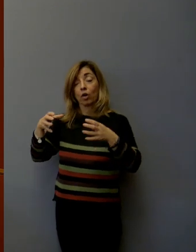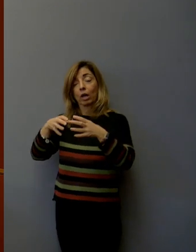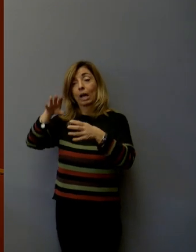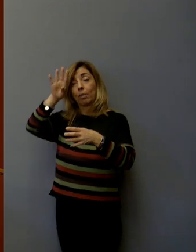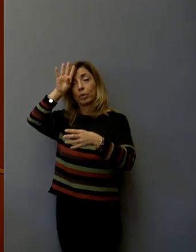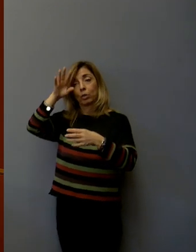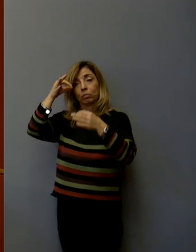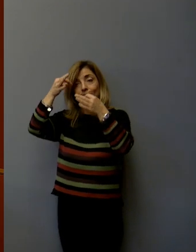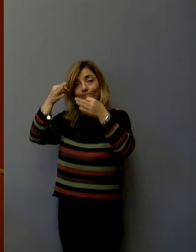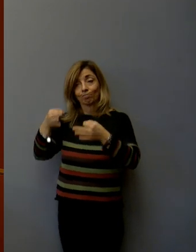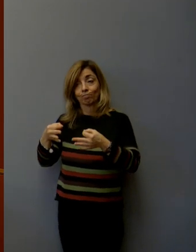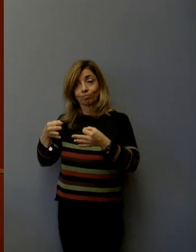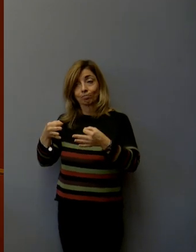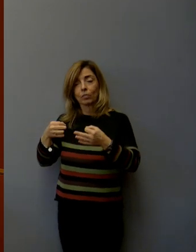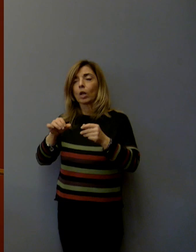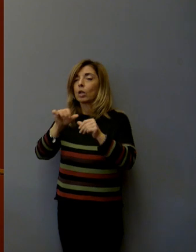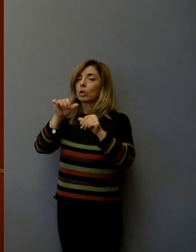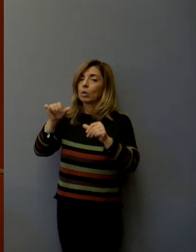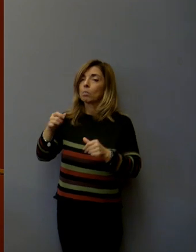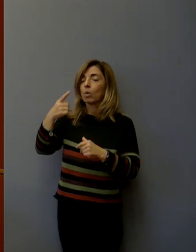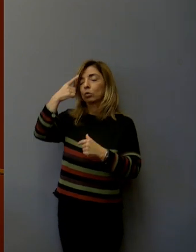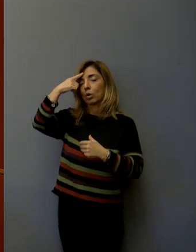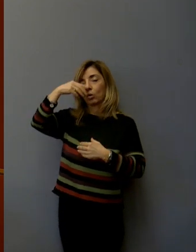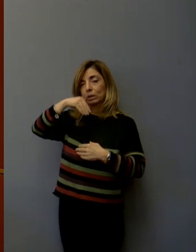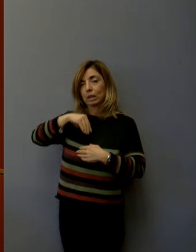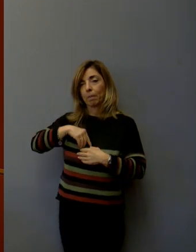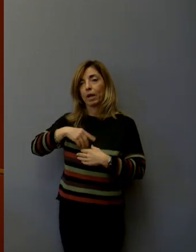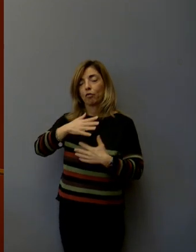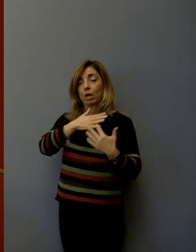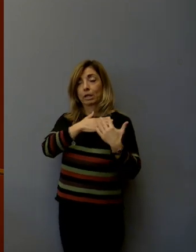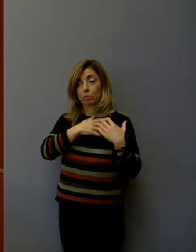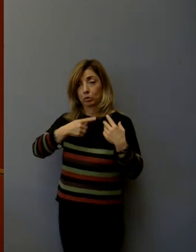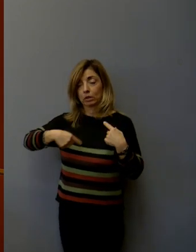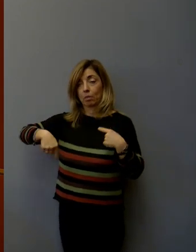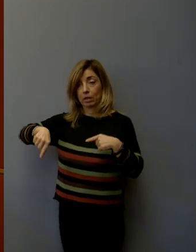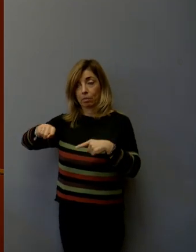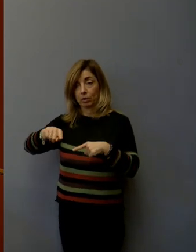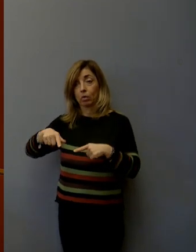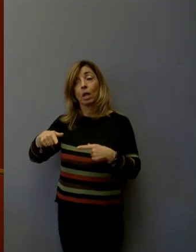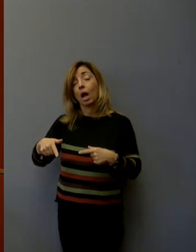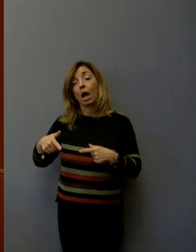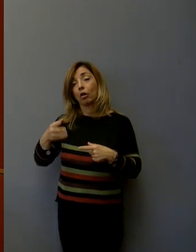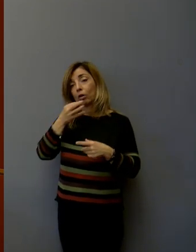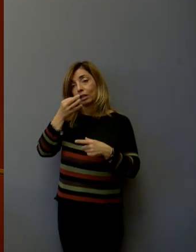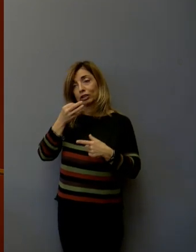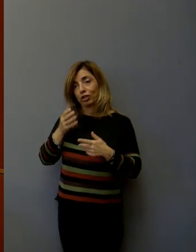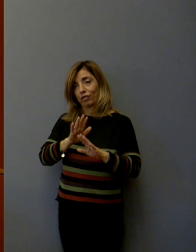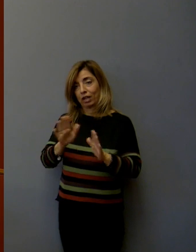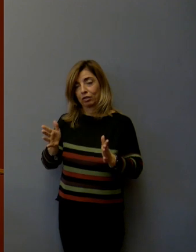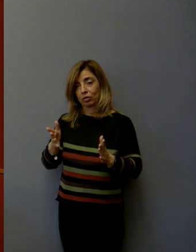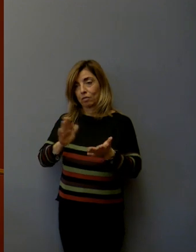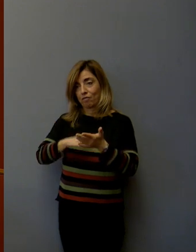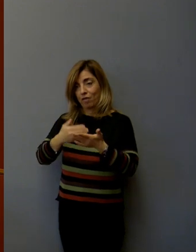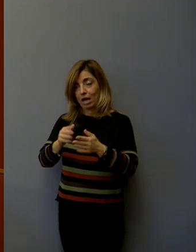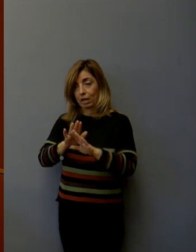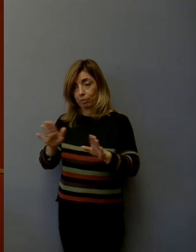e responsabile da parte di tutti perché c'erano tutti alla capigruppo viene meno Quindi o c'è un senso di responsabilità e soprattutto